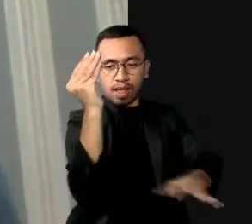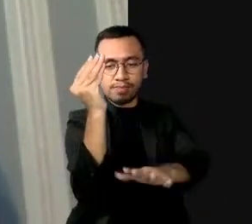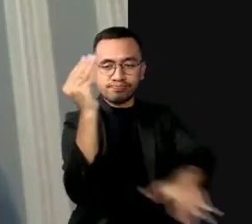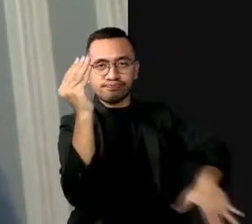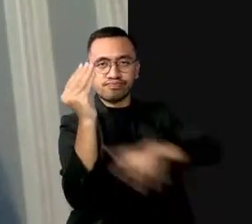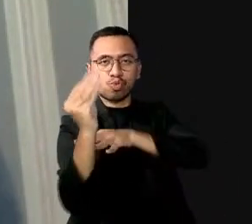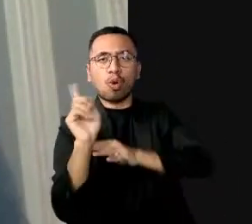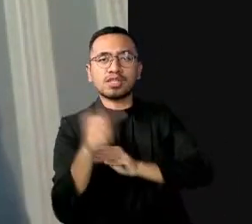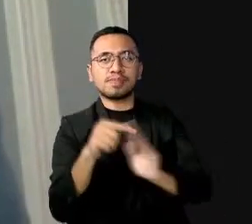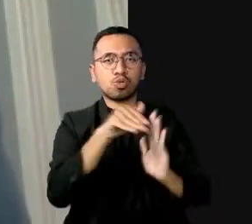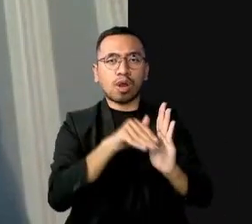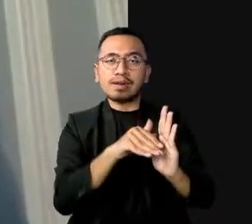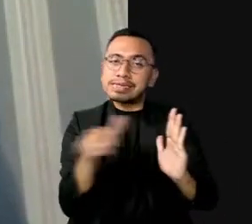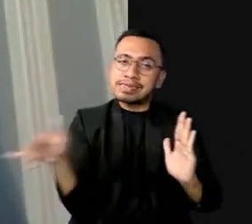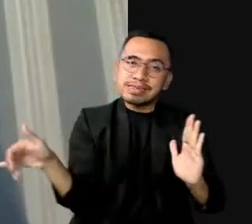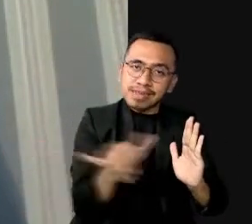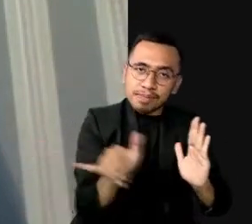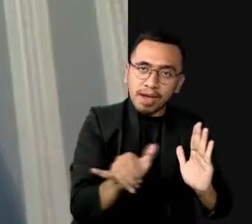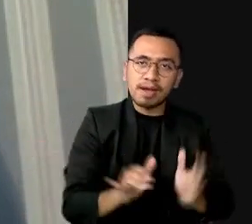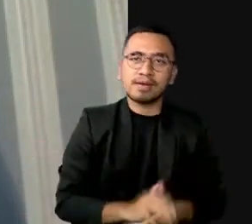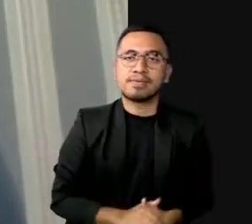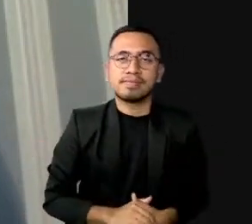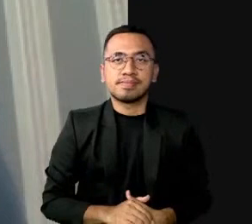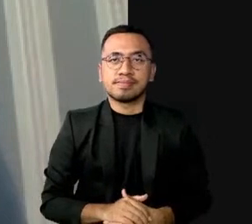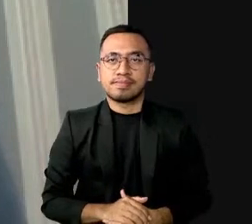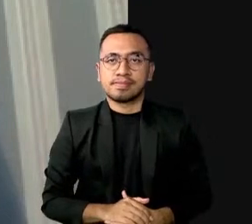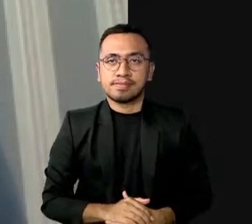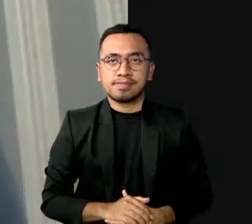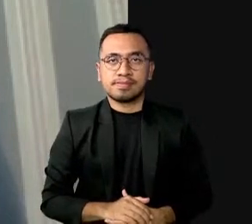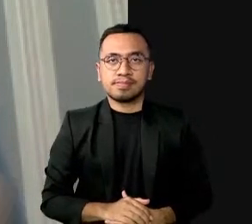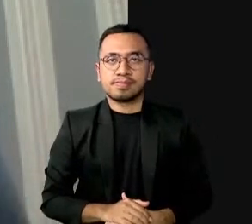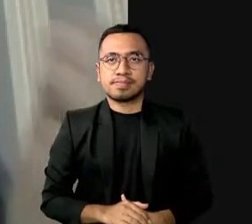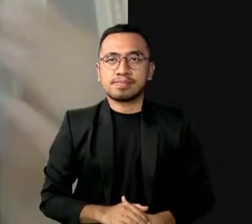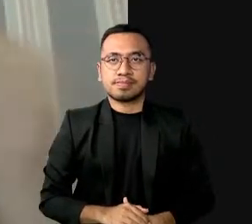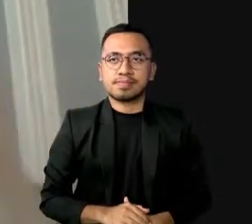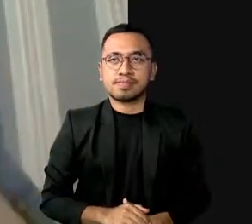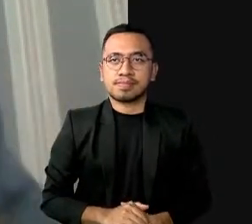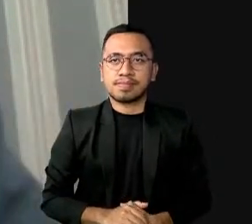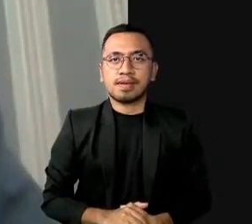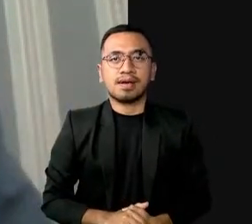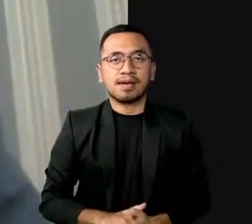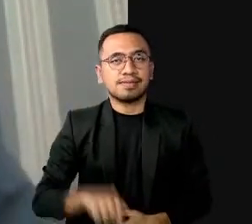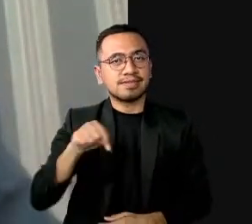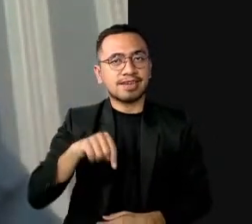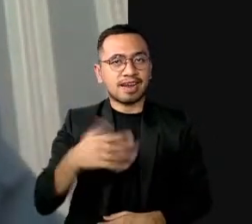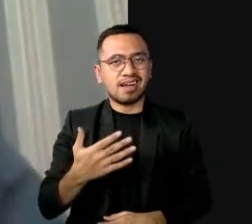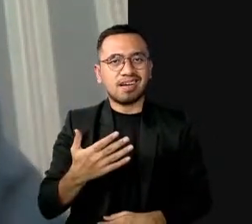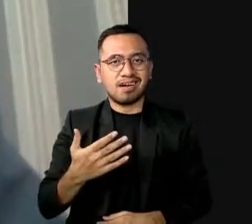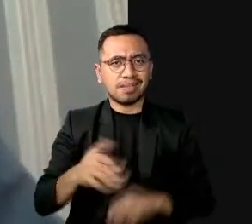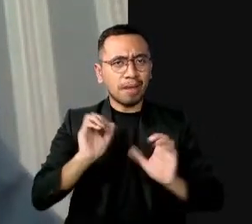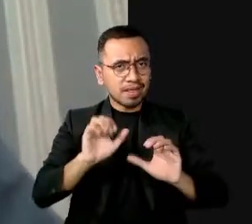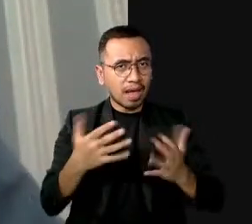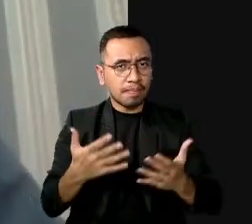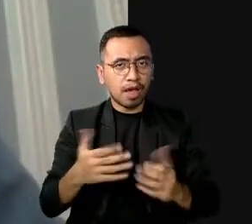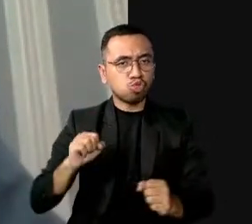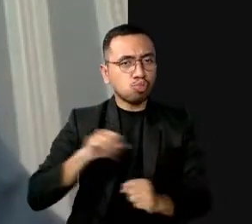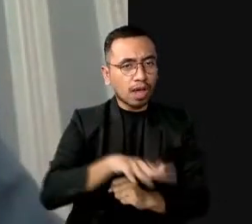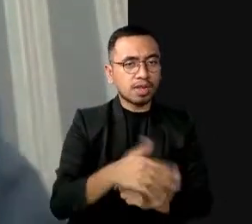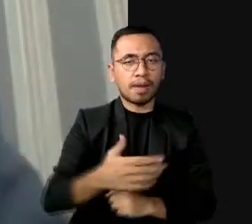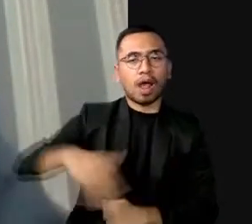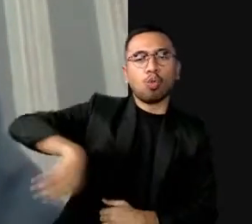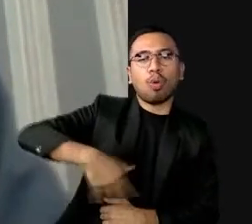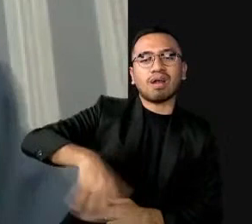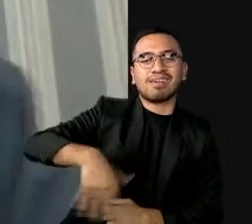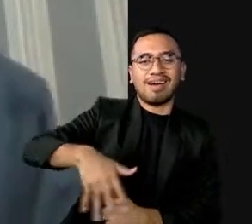saat ini dulu kita impor cash lebih banyak Nah saat ini kembali kepada Cluster keluar jalur